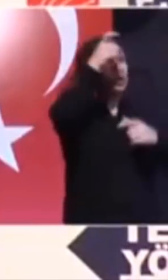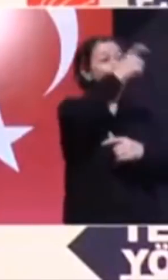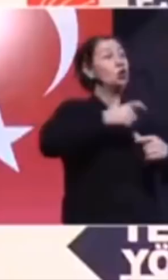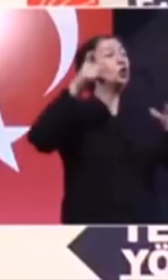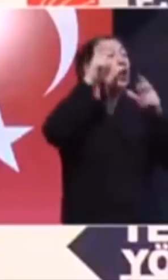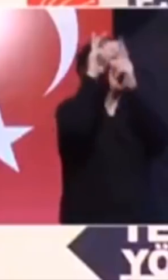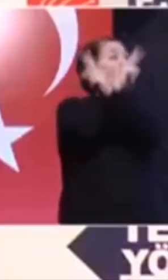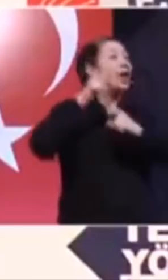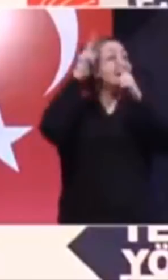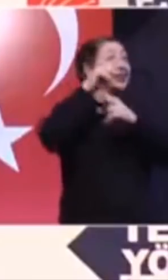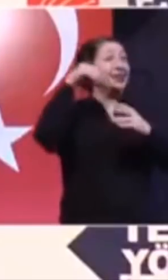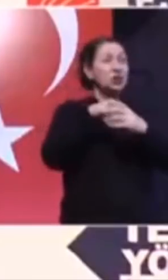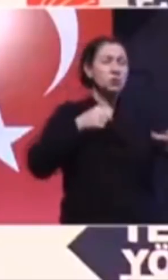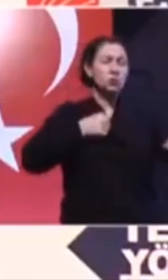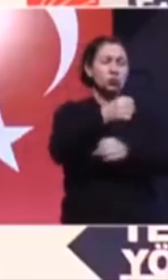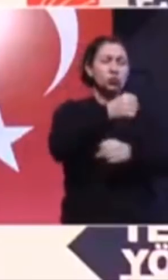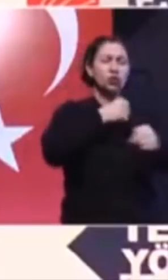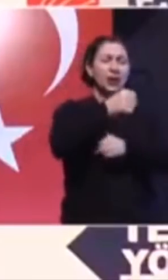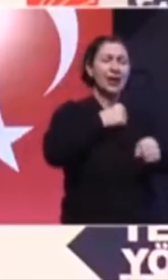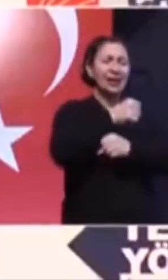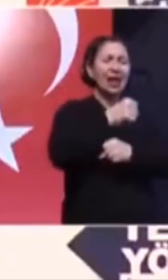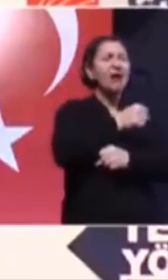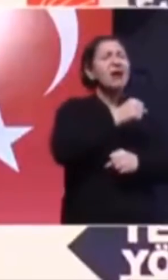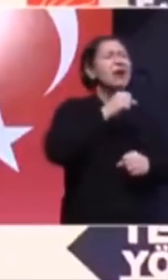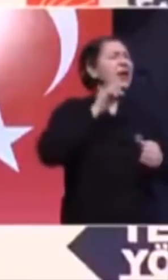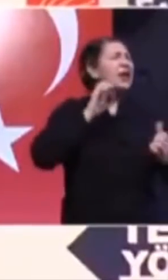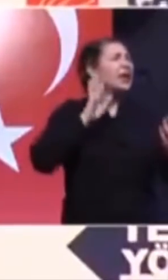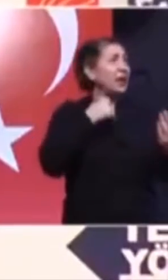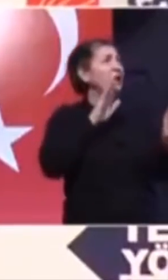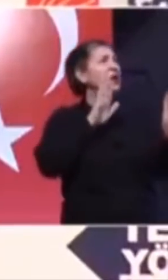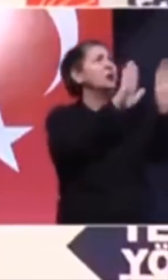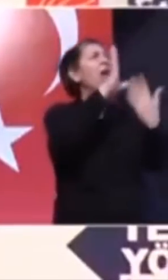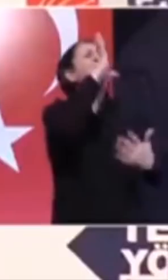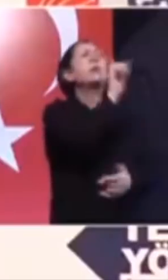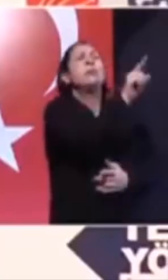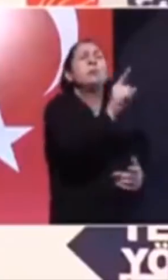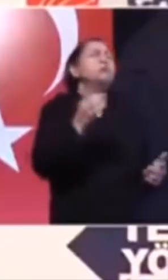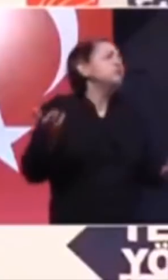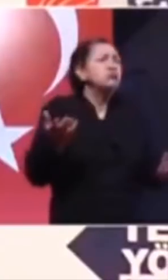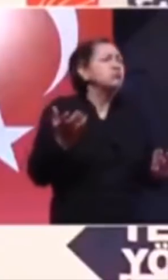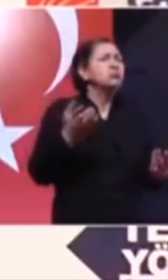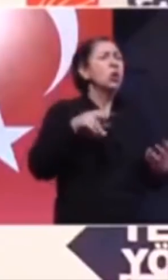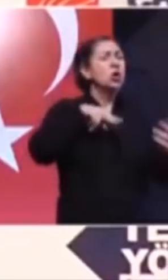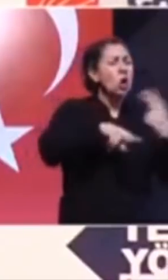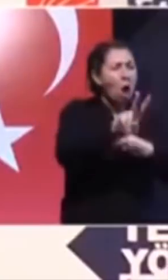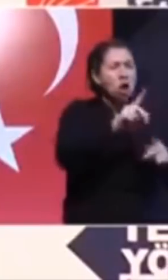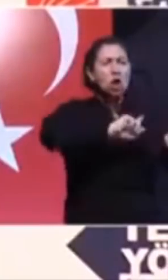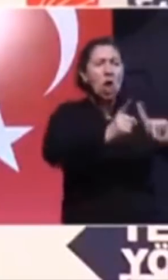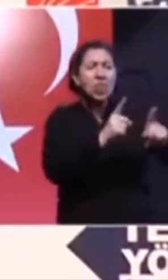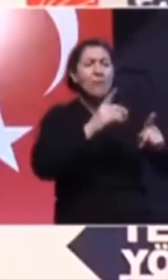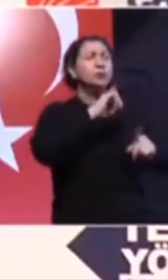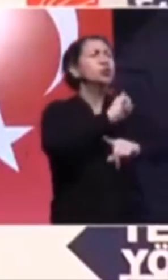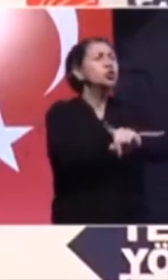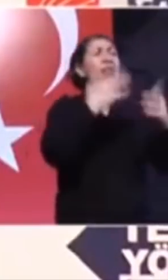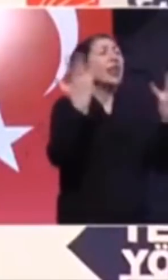Türkiye rüyası için mücadele etmekten karşımızdaki kim olursa olsun, yol, yöntem ve güçleri ne